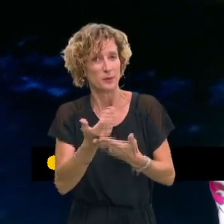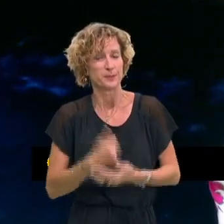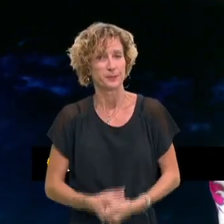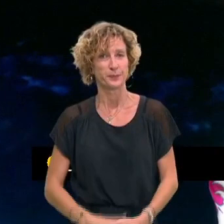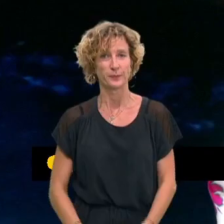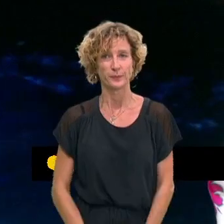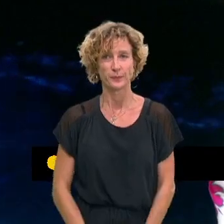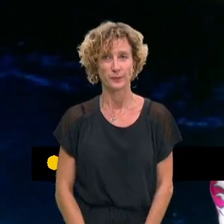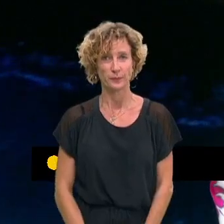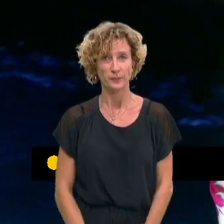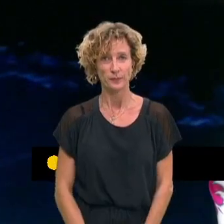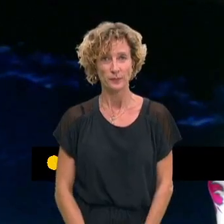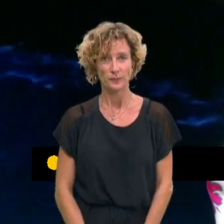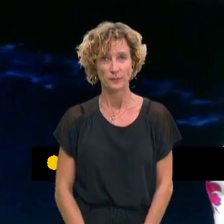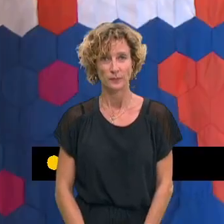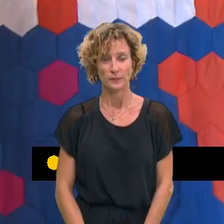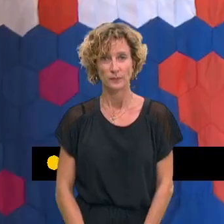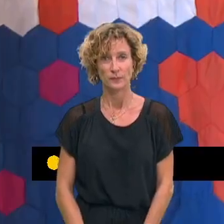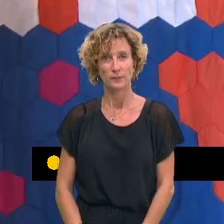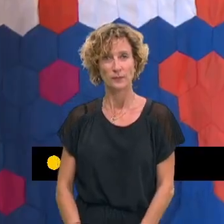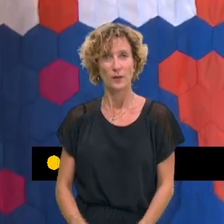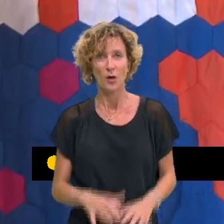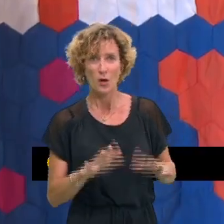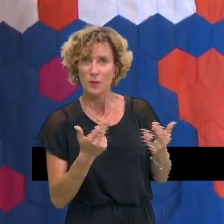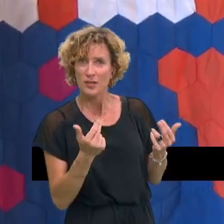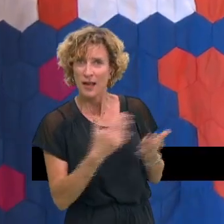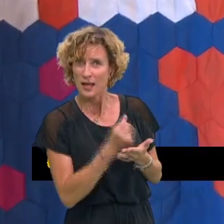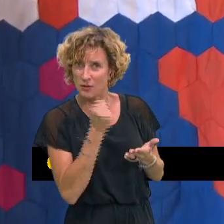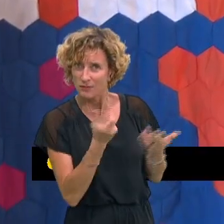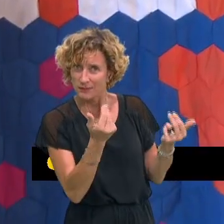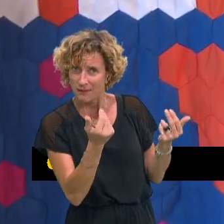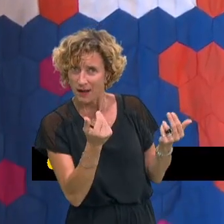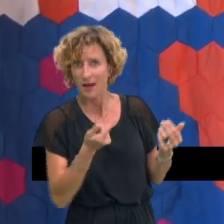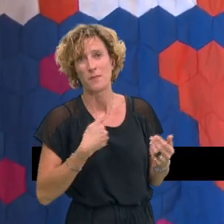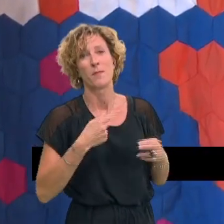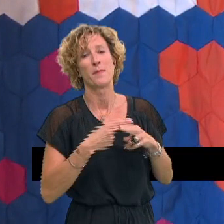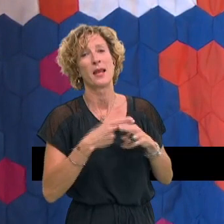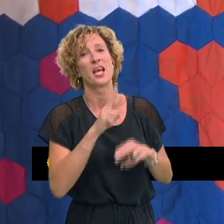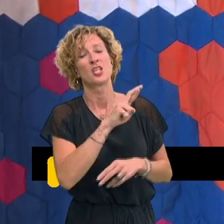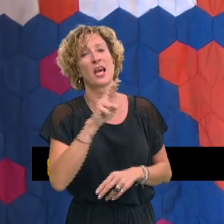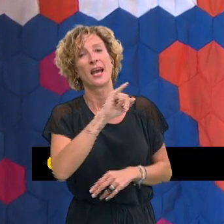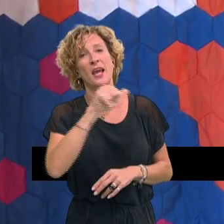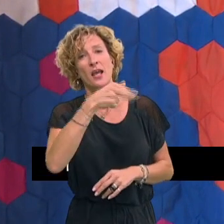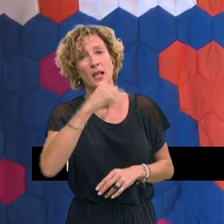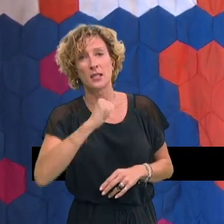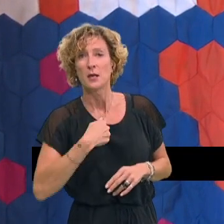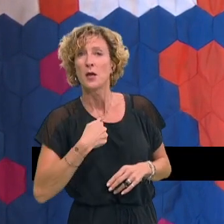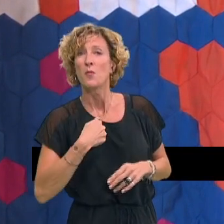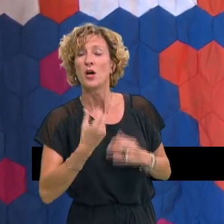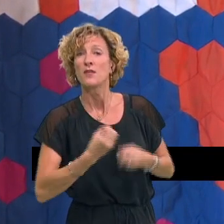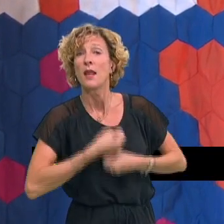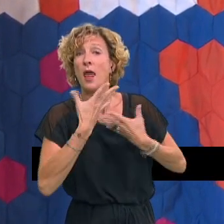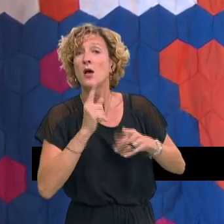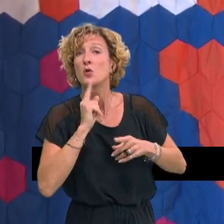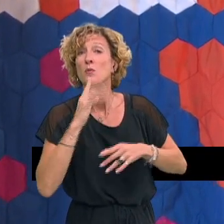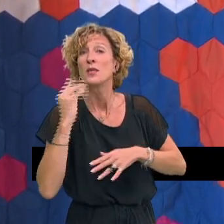et Thierry Custine. Comment il est La Réunion? Vous allez bien? Je m'appelle Richard Riani. Et je fais de l'art depuis 40